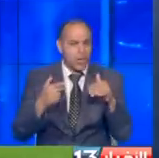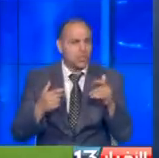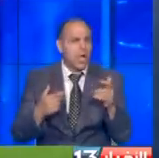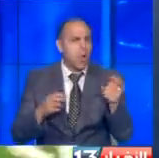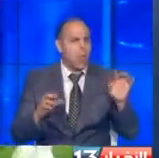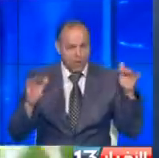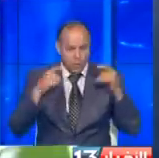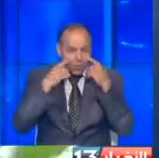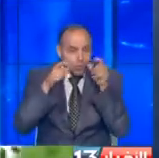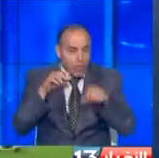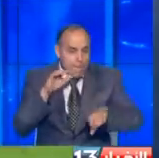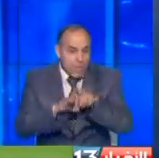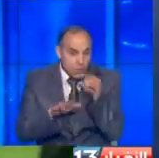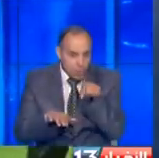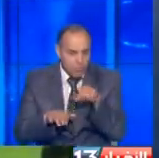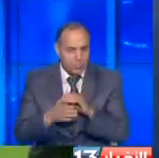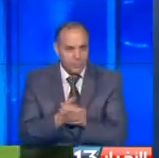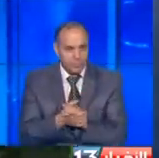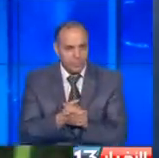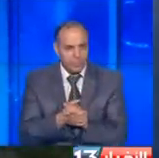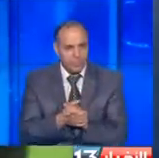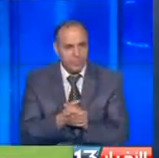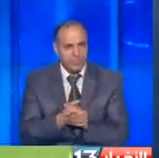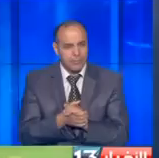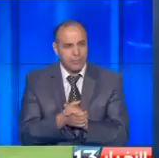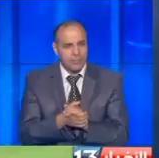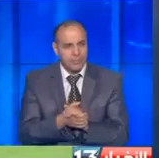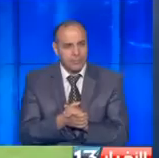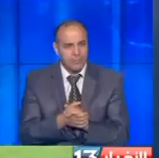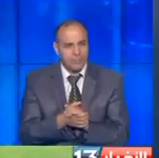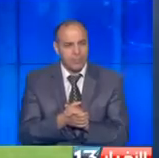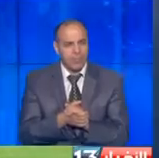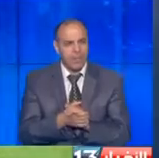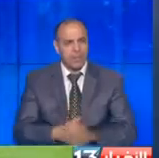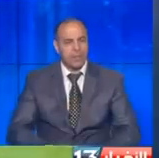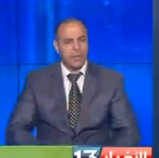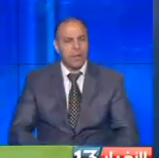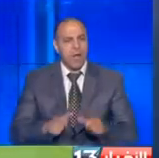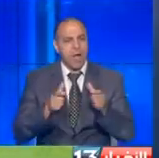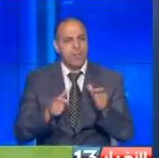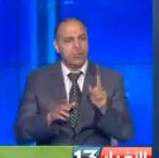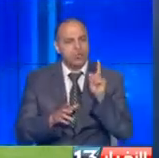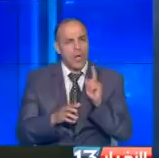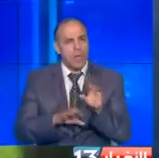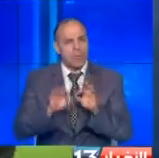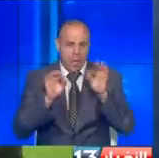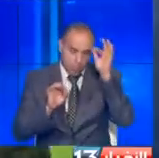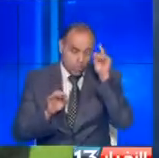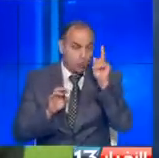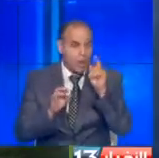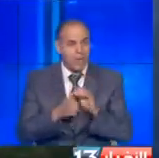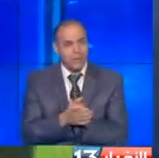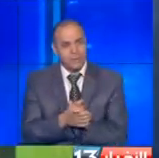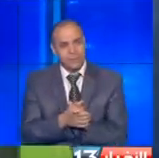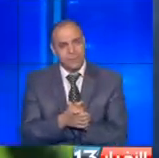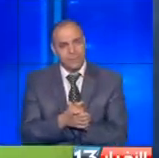وإلى اليوم رحلات الجماهير التونسية حظ المنتخب التونسي في هذه